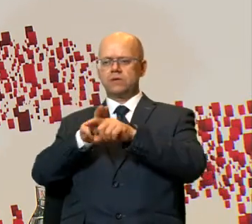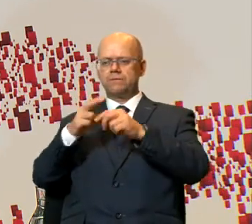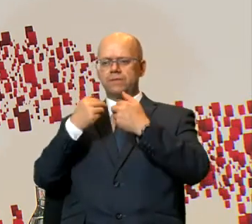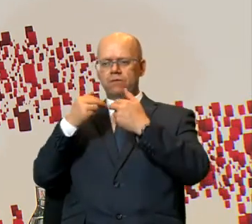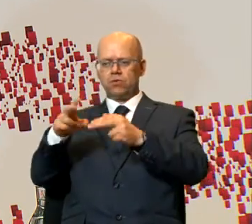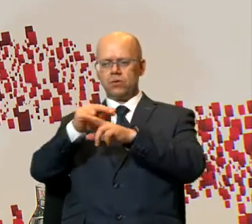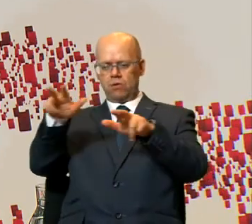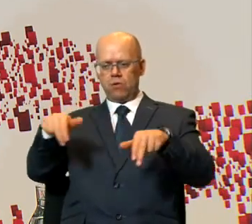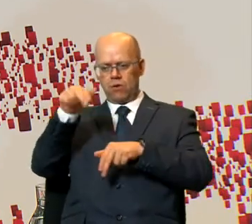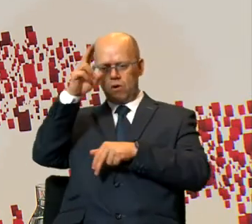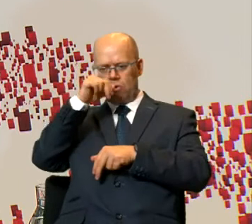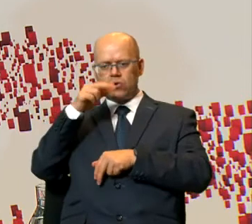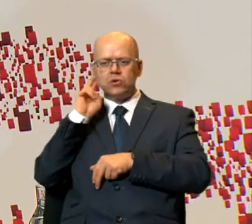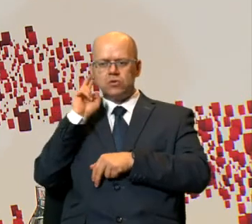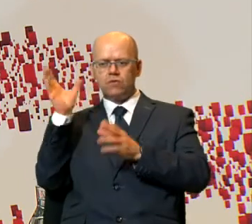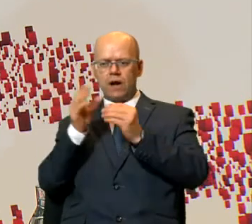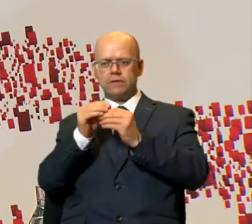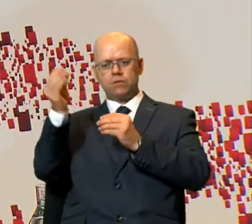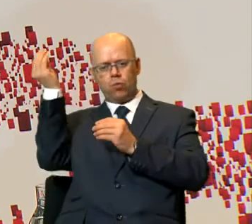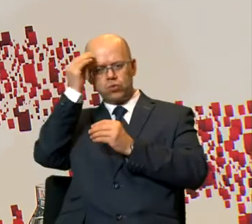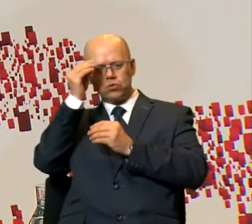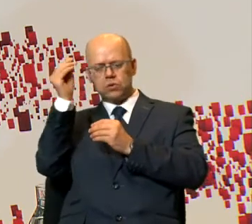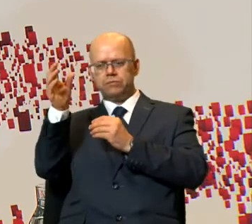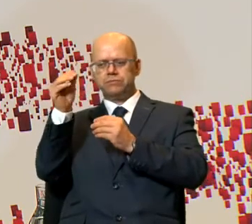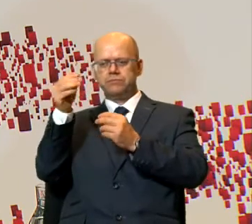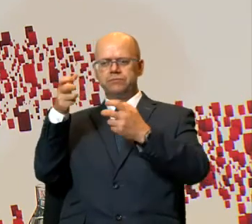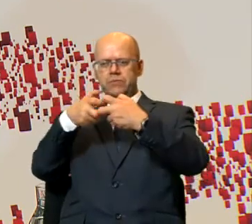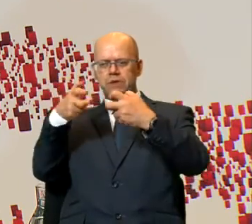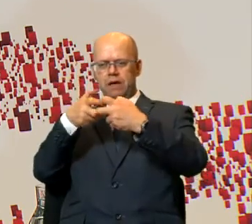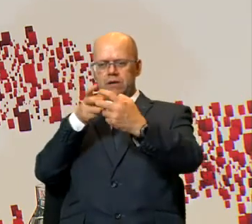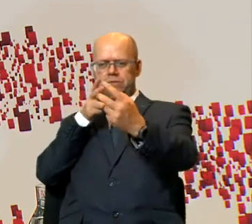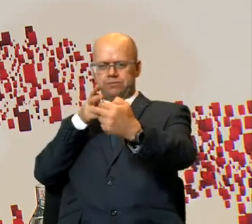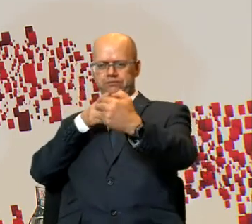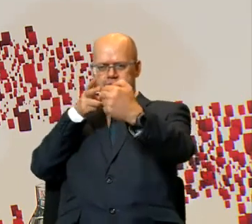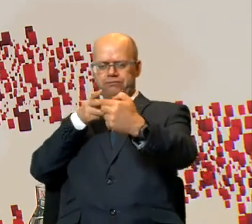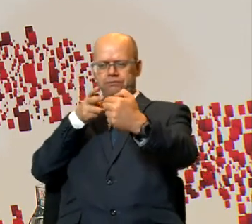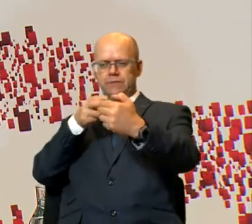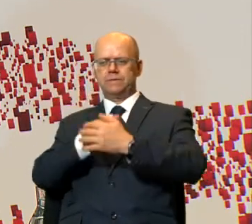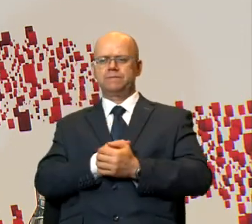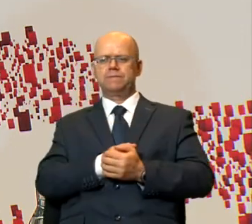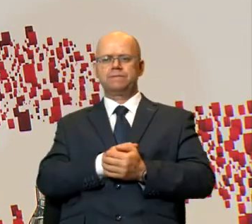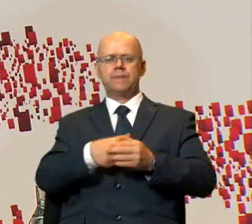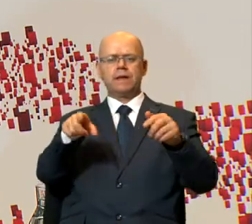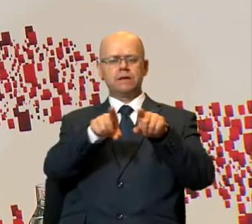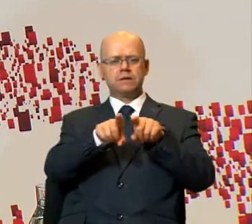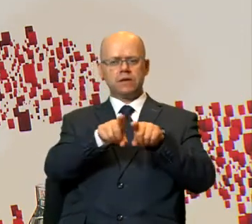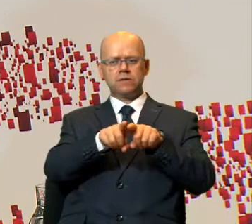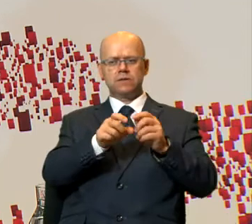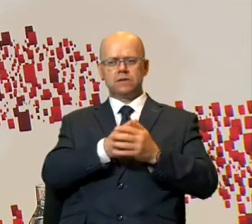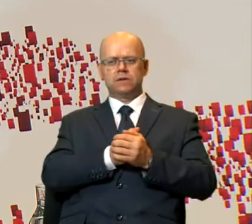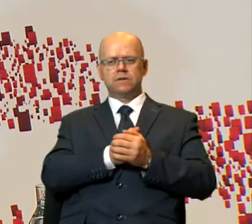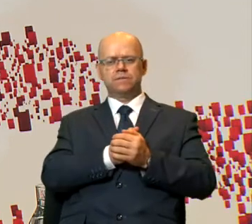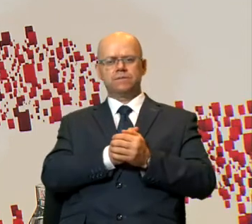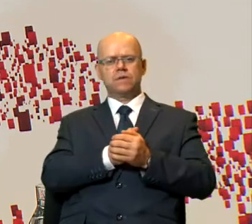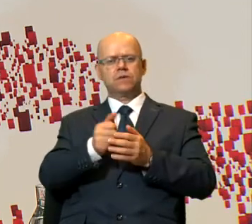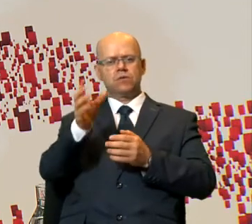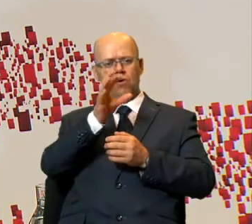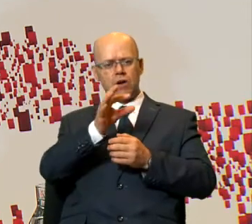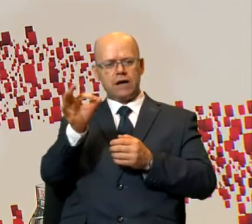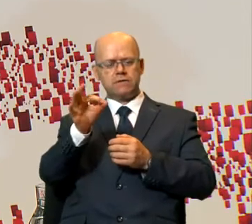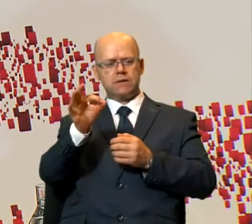do rodziców i stamtąd się uczą, także zupełnie nowy czas na relacje, ale z drugiej strony no właśnie może szansa na to,